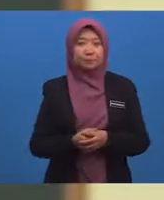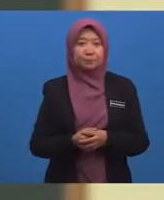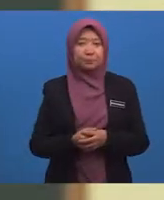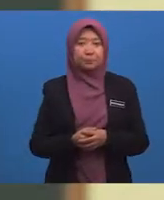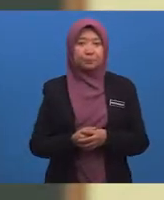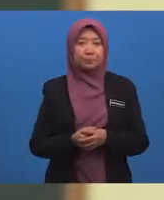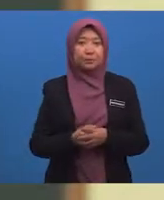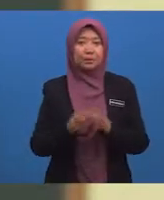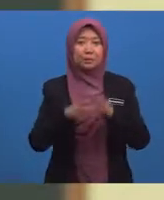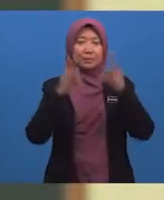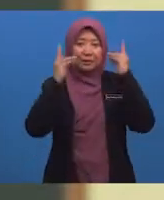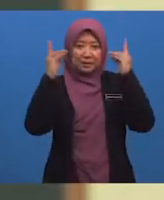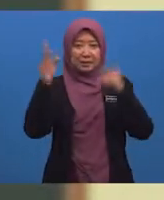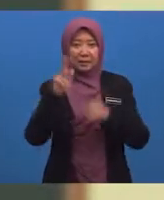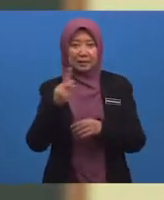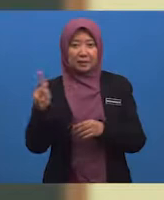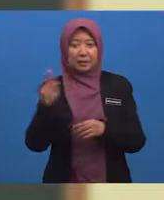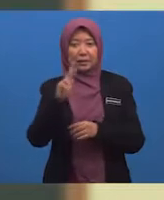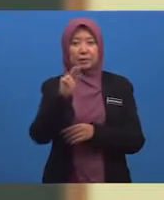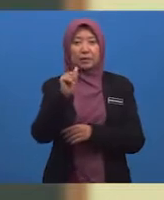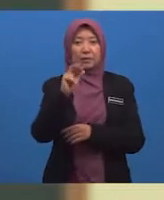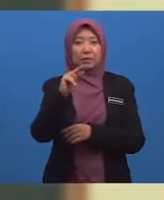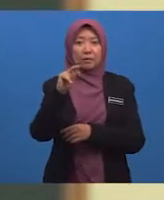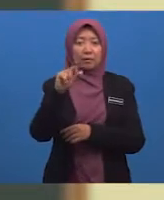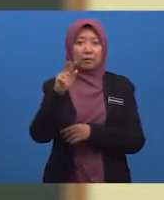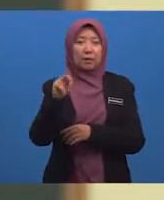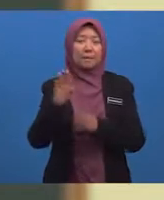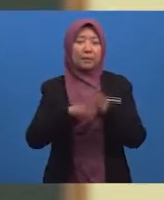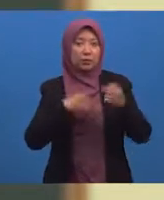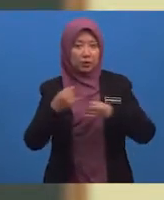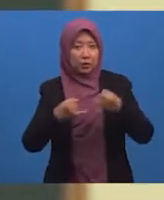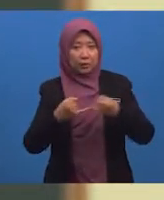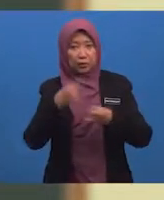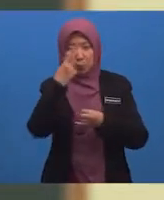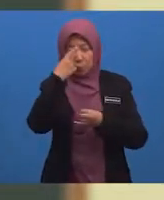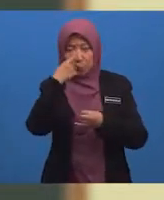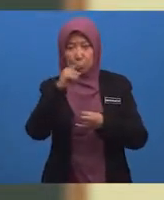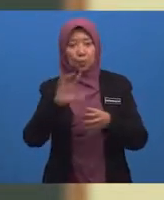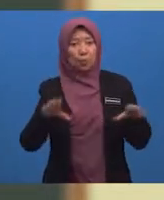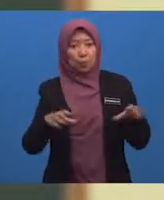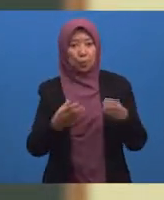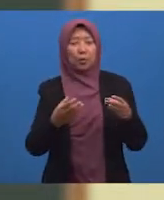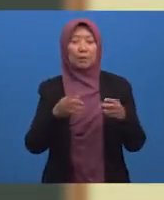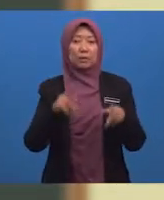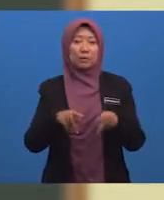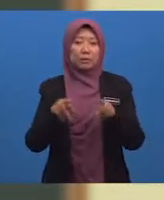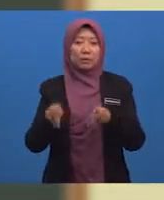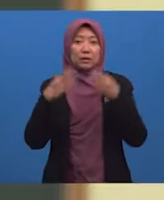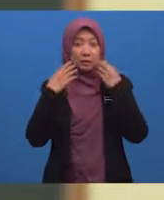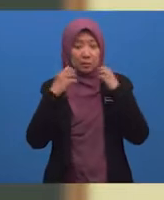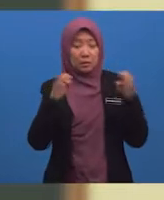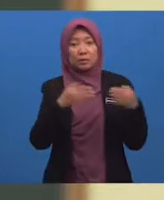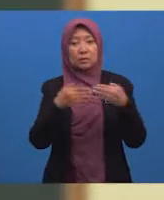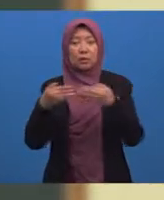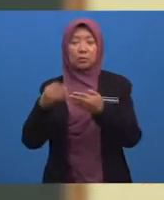Tegasnya, pendidikan di rangkang berjaya menghasilkan pelajar-pelajar yang cemerlang untuk melanjutkan pelajaran ke